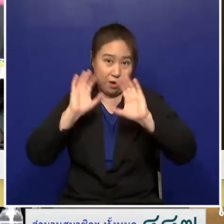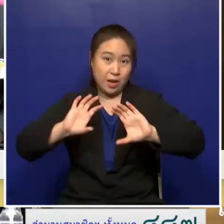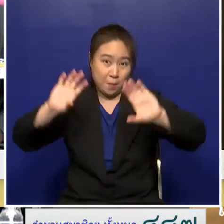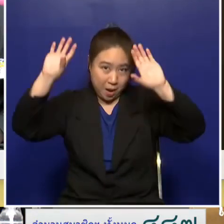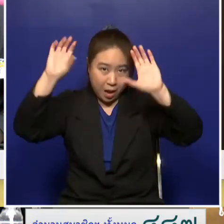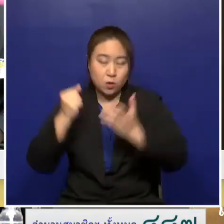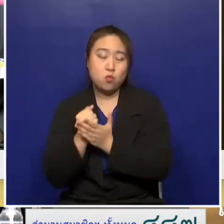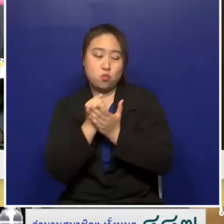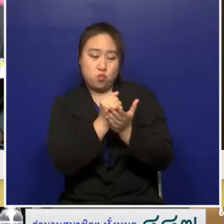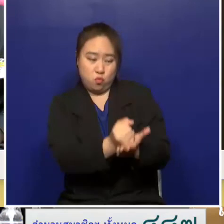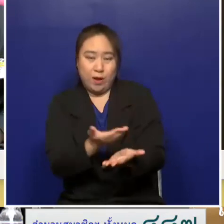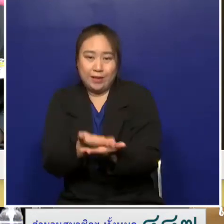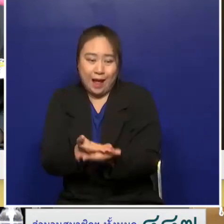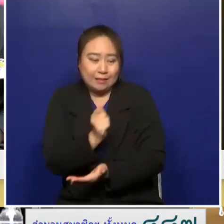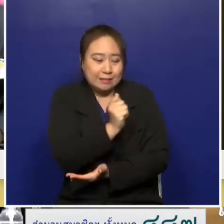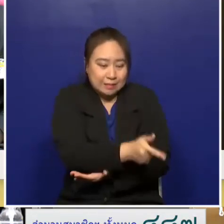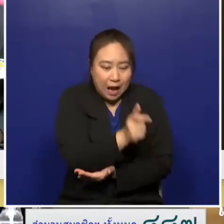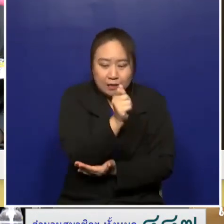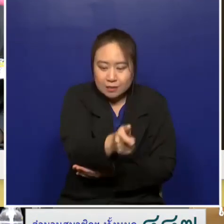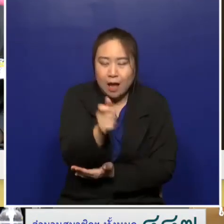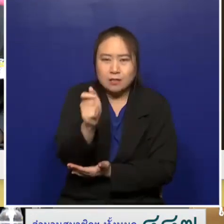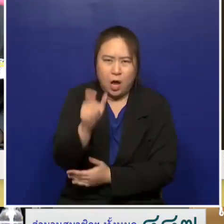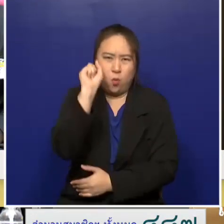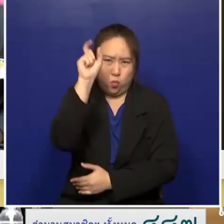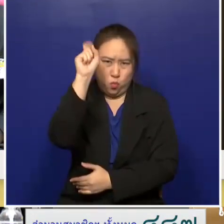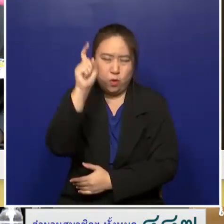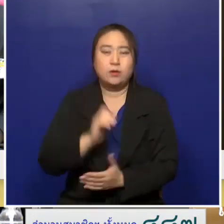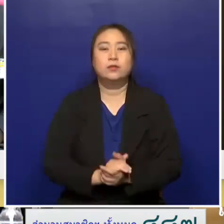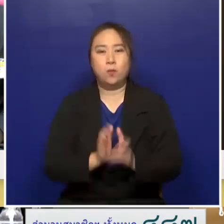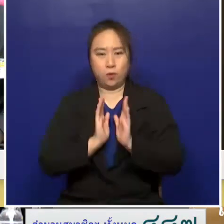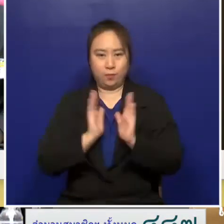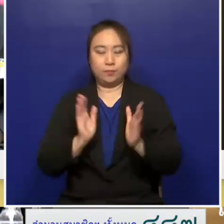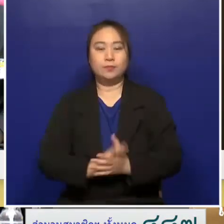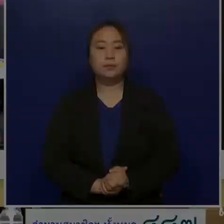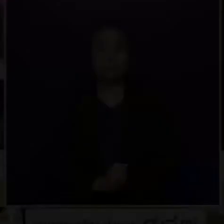่วยแต่การจ่ายเงินค่าชดเชยดวนครับขอบคุมากครัท่านประทานครั